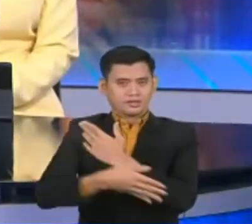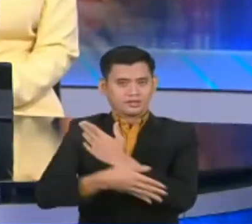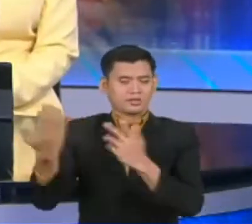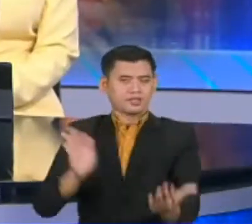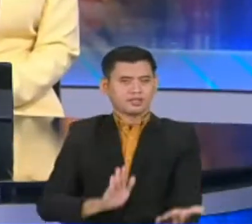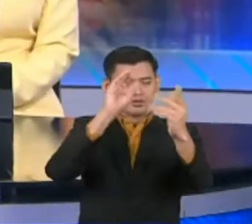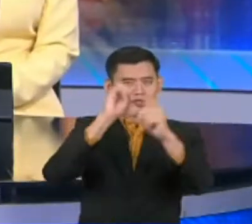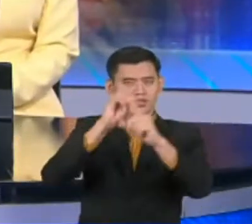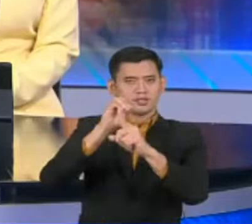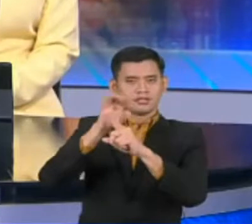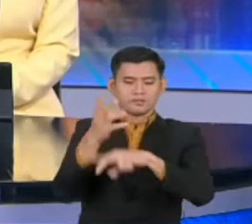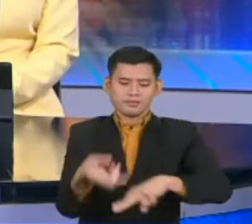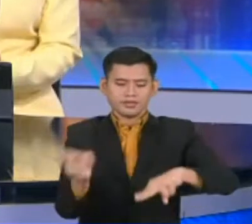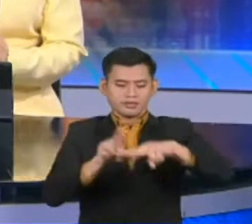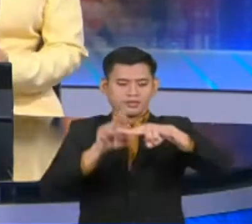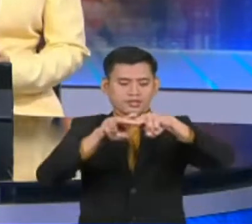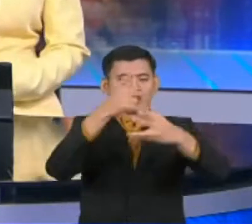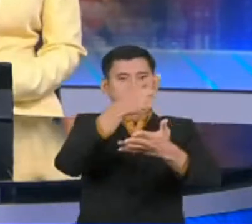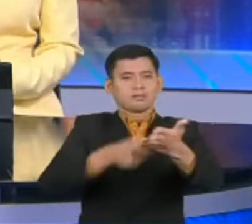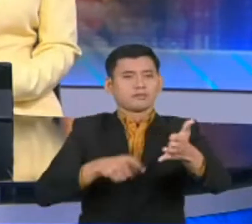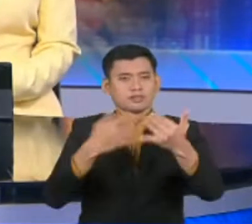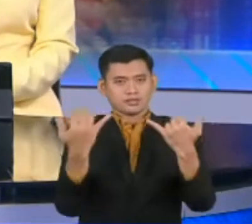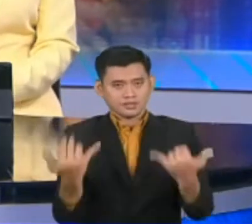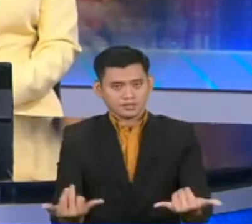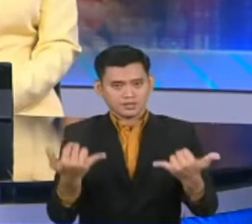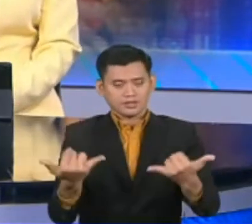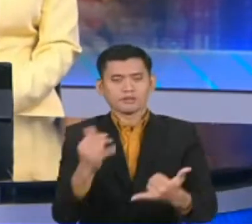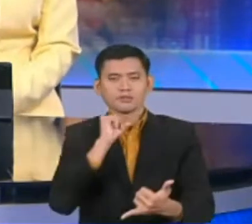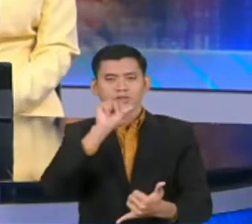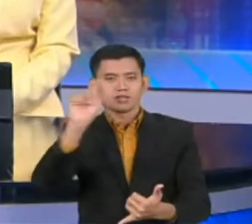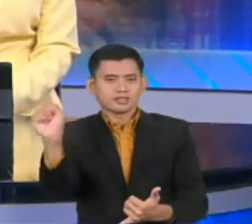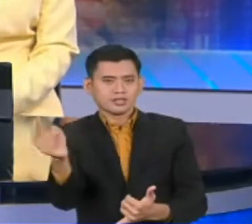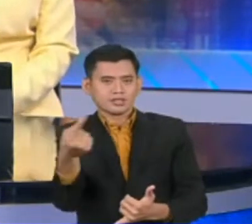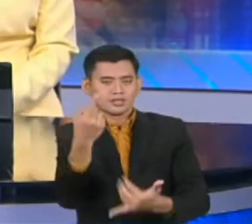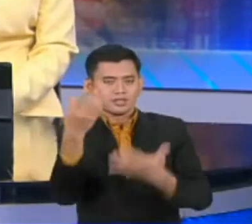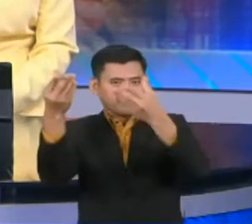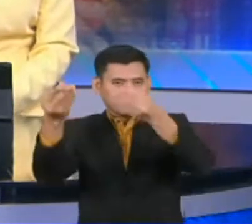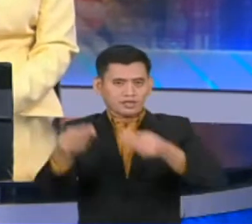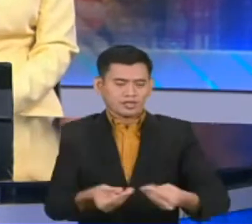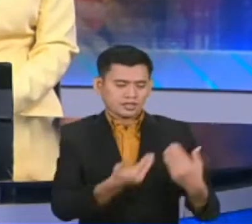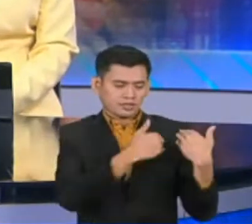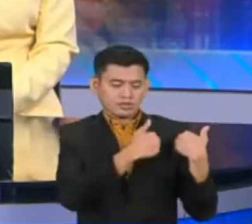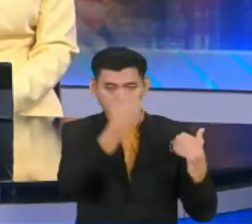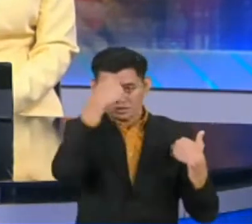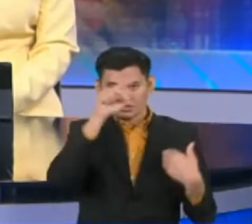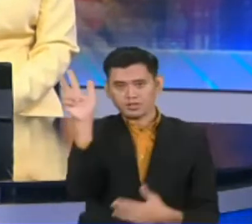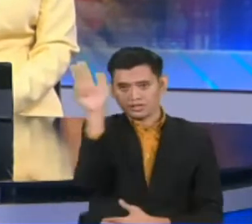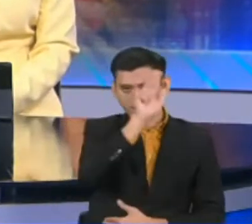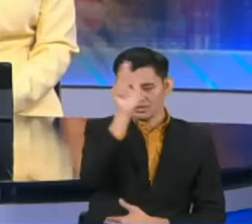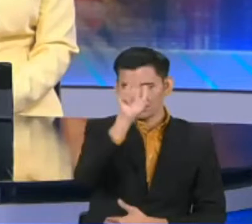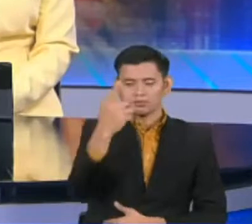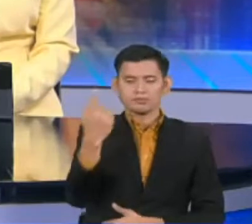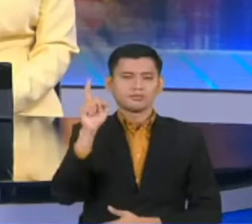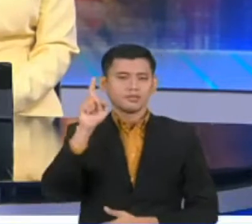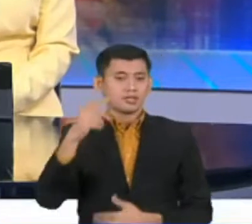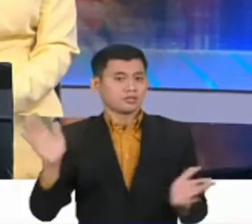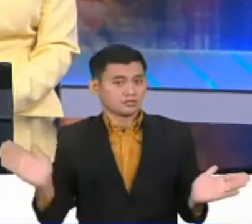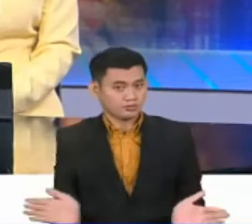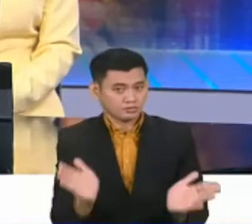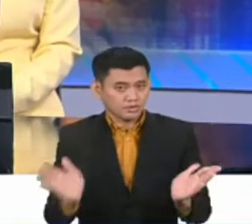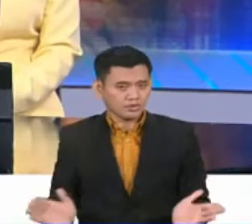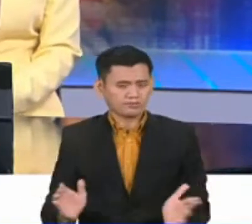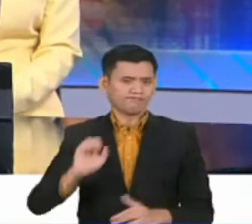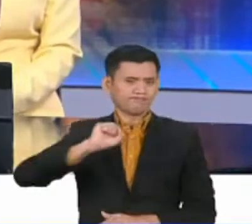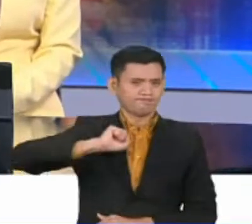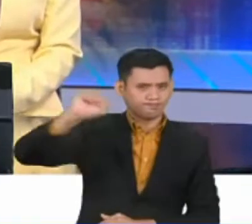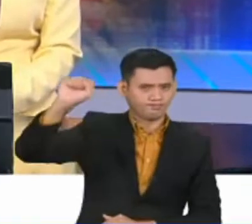pada masa kini. Tidak meletakkan tanggungjawab itu kepada kerajaan semata-mata. Seruan jihad inflasi wajar